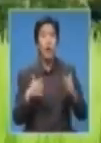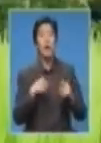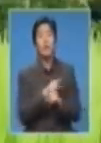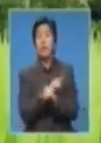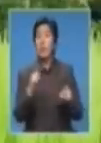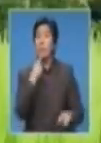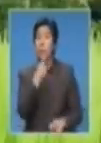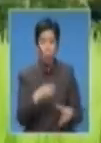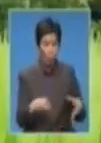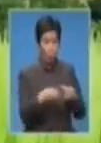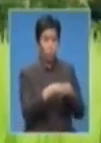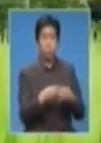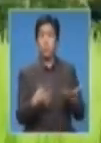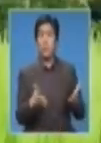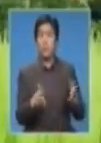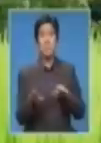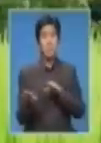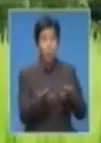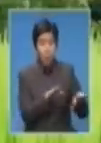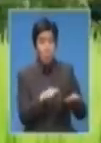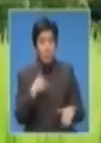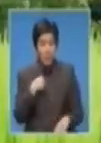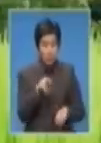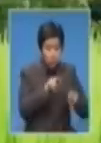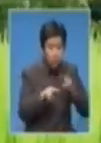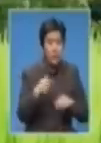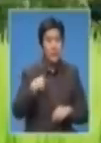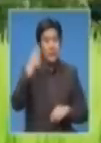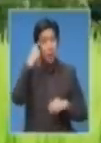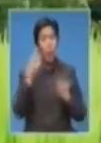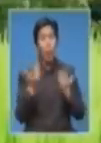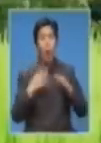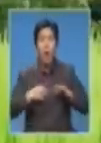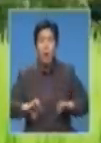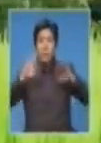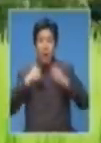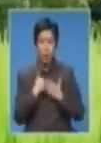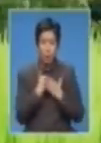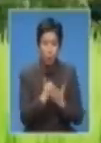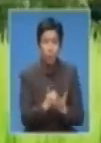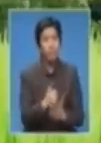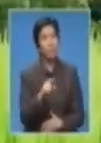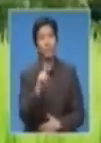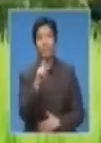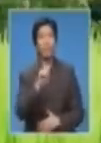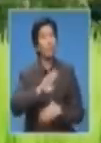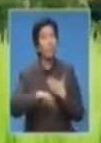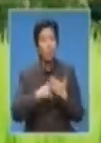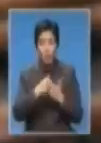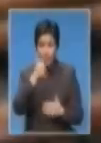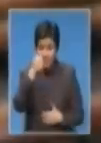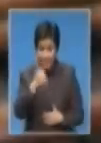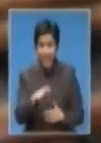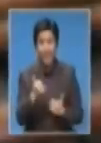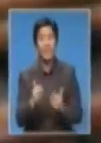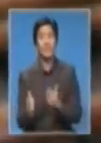ถึงกลุ่มของท่านเองด้วยว่าท่านพร้อมแค่ไหนอย่างไรนะครับอย่าหวังแต่เพียงให้รัฐไปสนับสนุนอย่างเดียวมันคงไปไม่ได้ทั้งหมดนะครับ